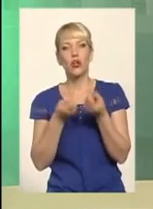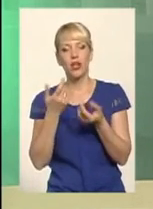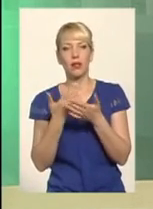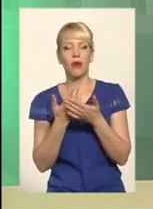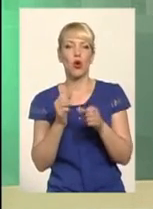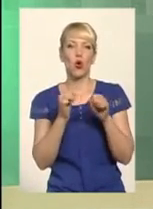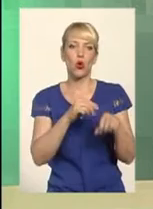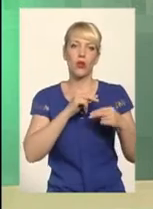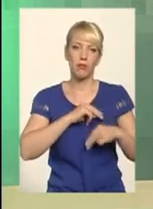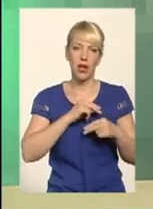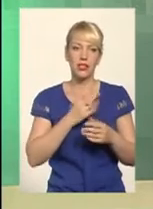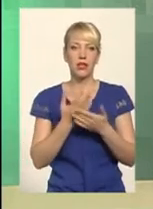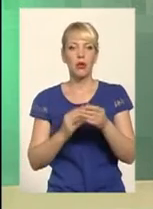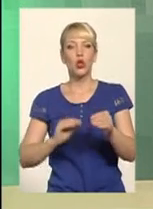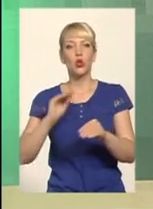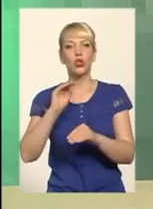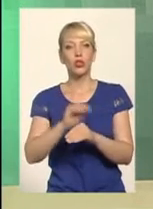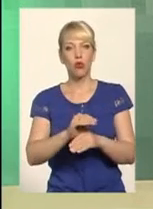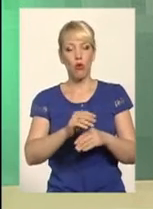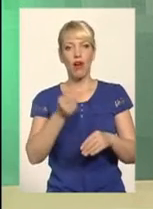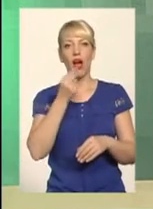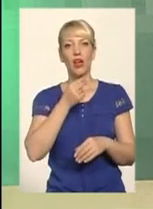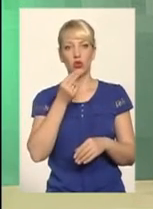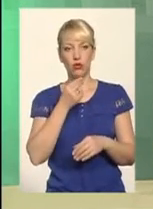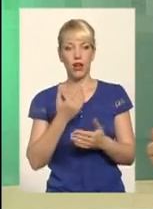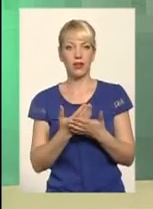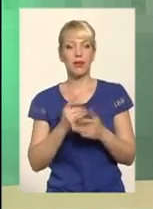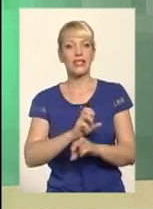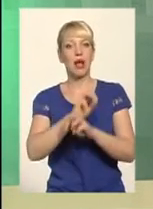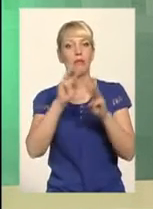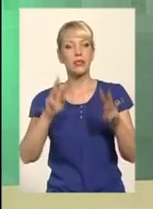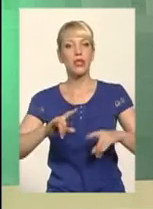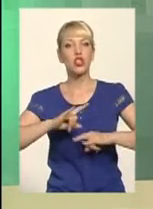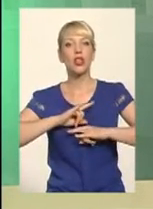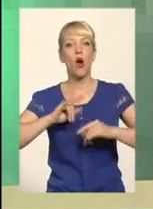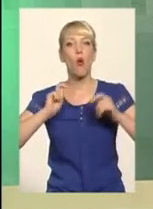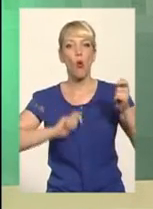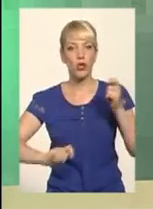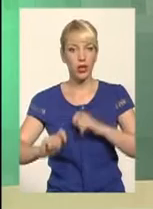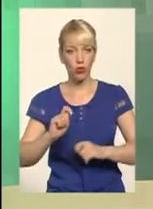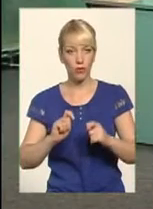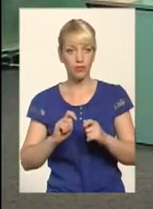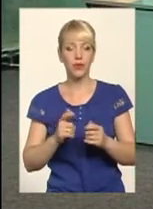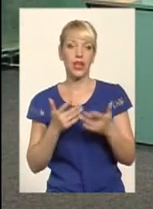як додаткове харчування, там, забезпечення одягом. Ну і це дуже широке